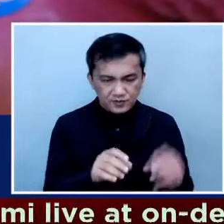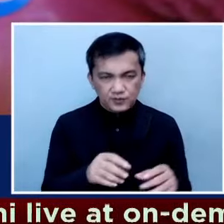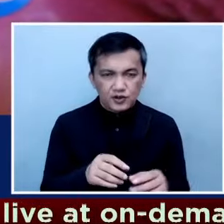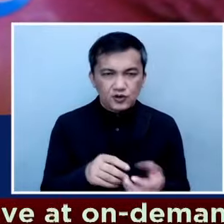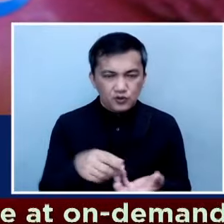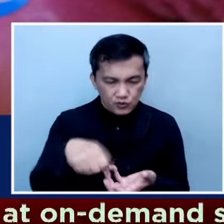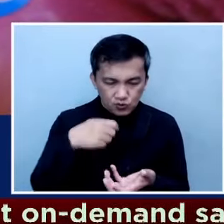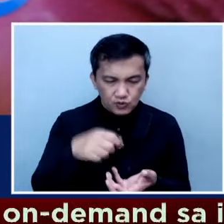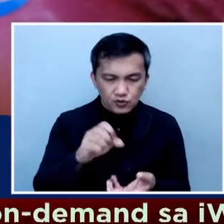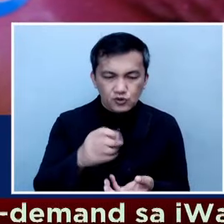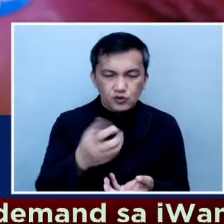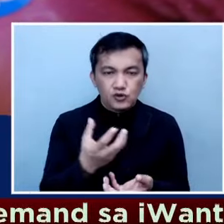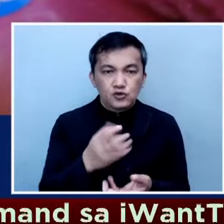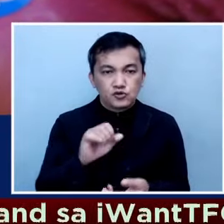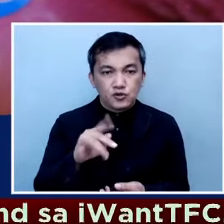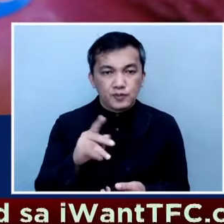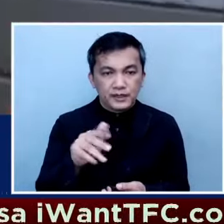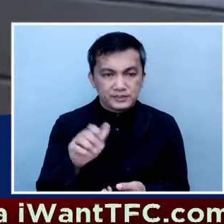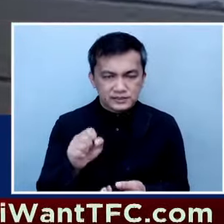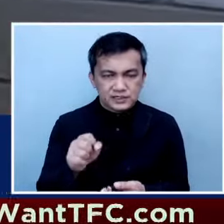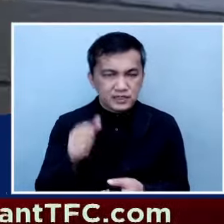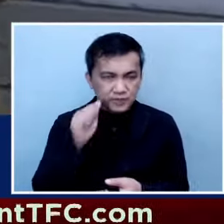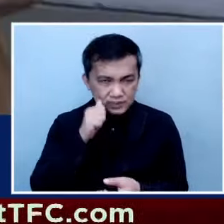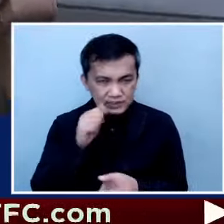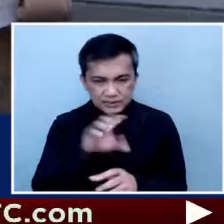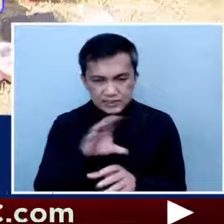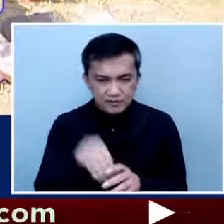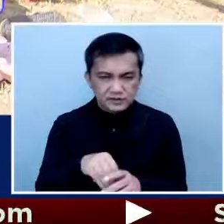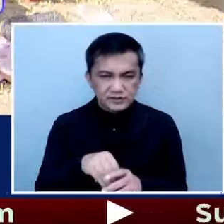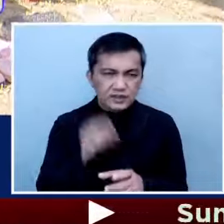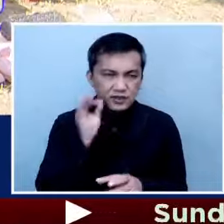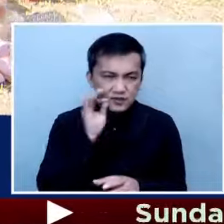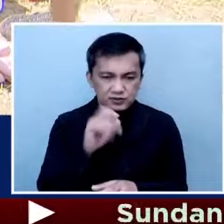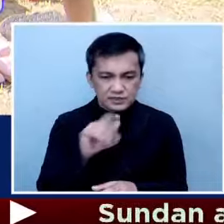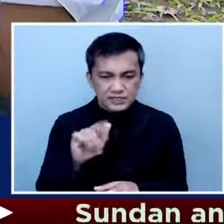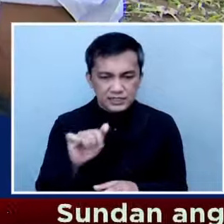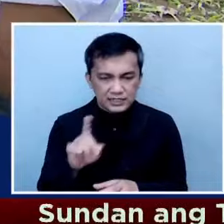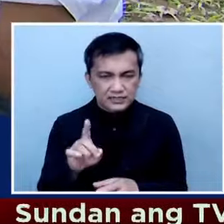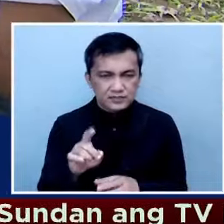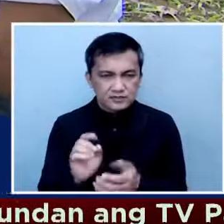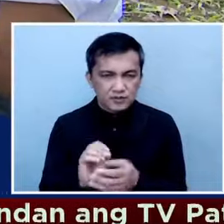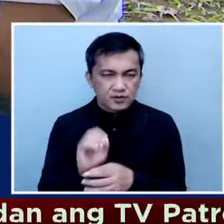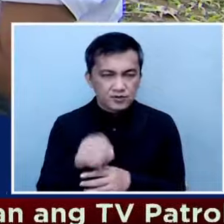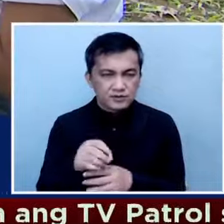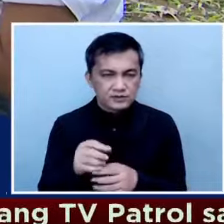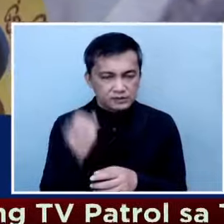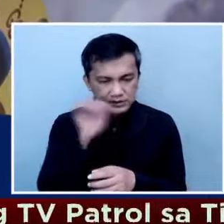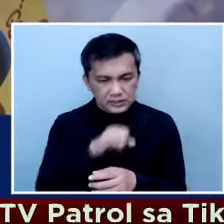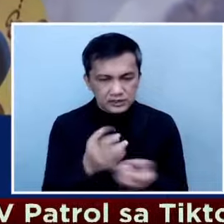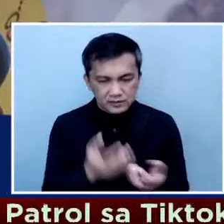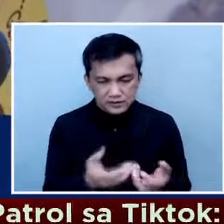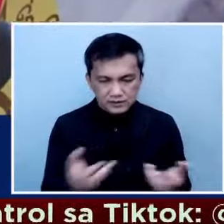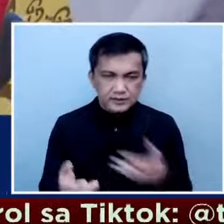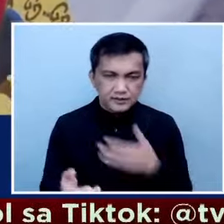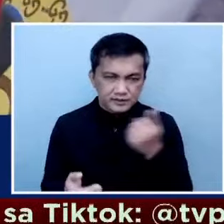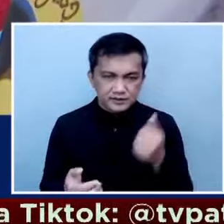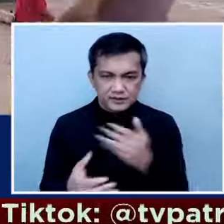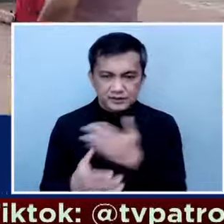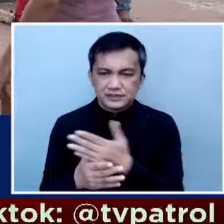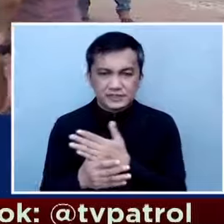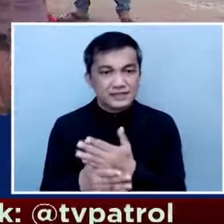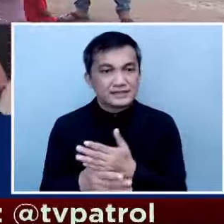may mansanas, isama sa fruit salad. Pero kung labis-labis ang handa, ang pinakamaganda, i-share ito sa